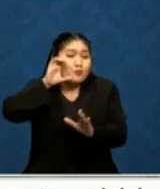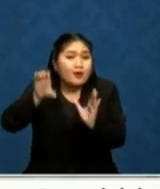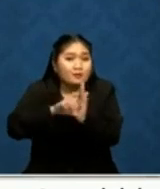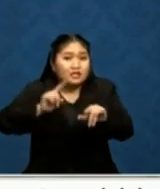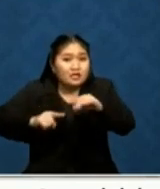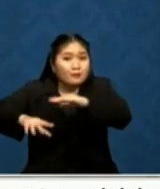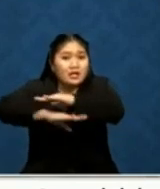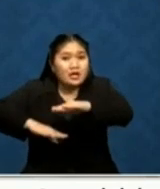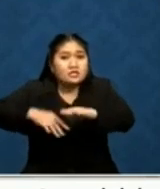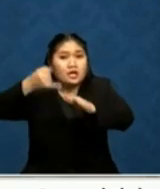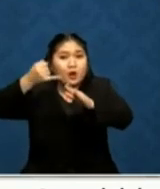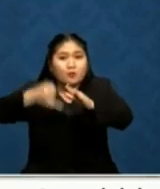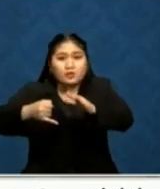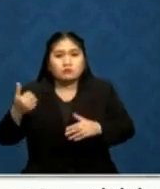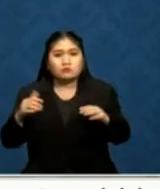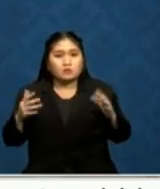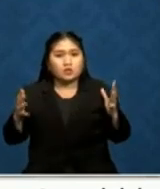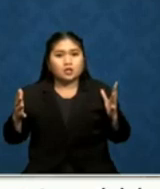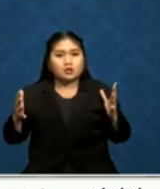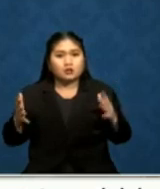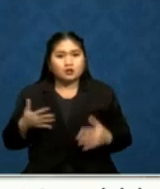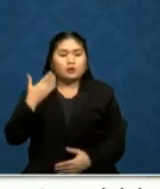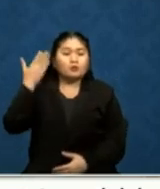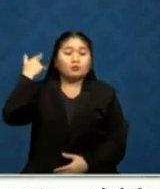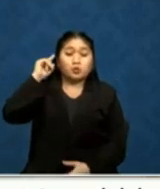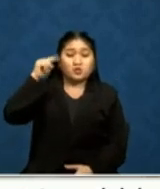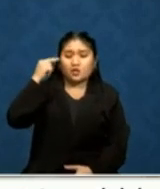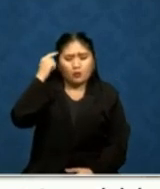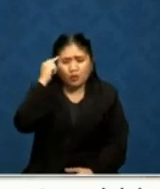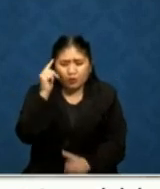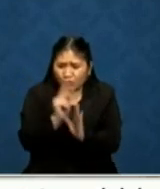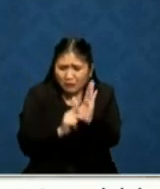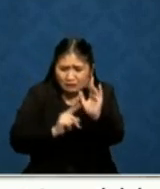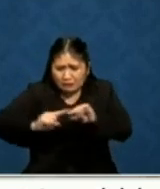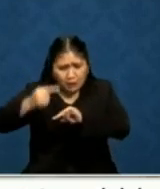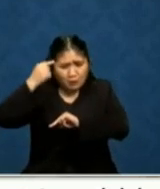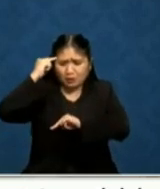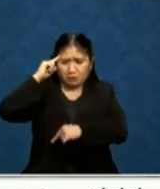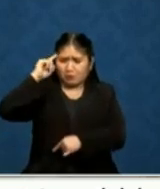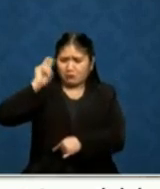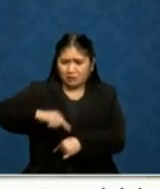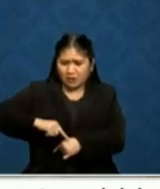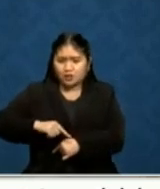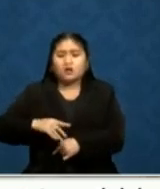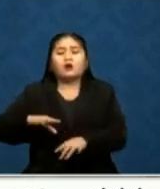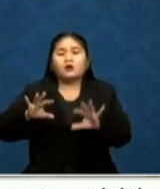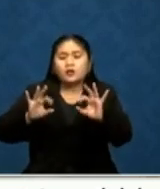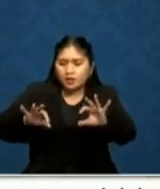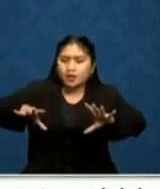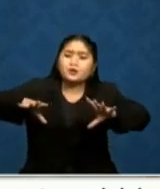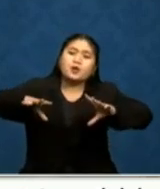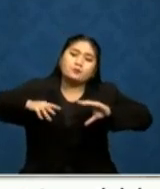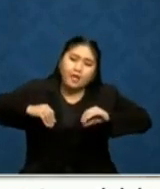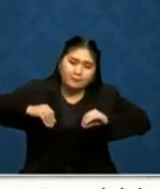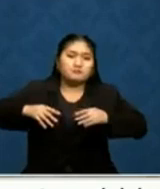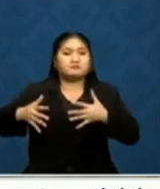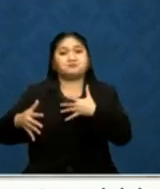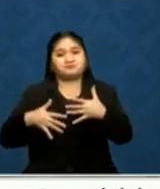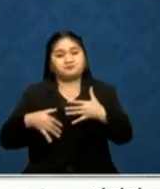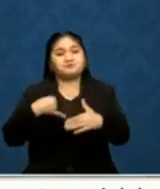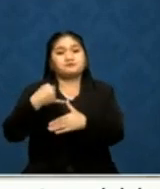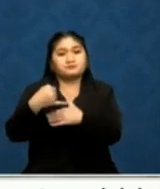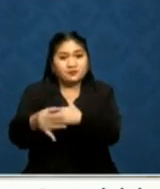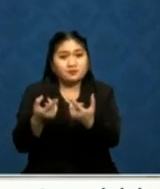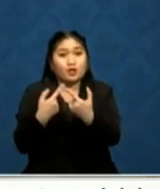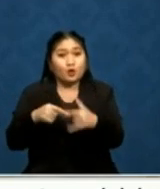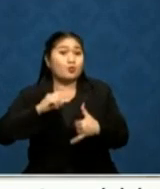ผิดได้ตอนนั้นค่ะผู้หญิงคนนั้นยังไม่รู้เรื่องกฎหมายแล้วก็ไม่เคยคิดว่าเหตุการณ์นี้มันจะเกิดขึ้นก็ยอมความค่ะและใช่ค่ะผู้หญิงคนนั้น